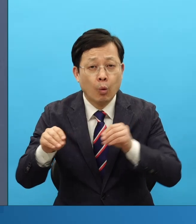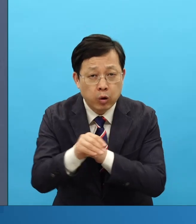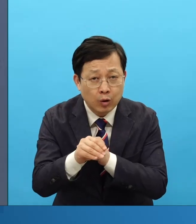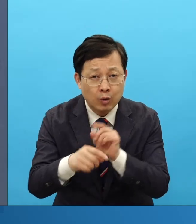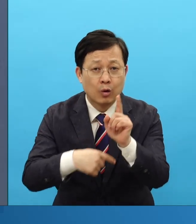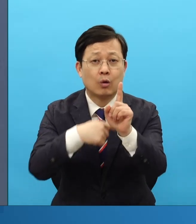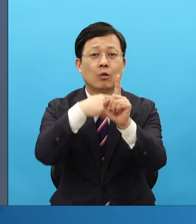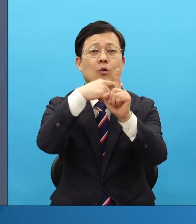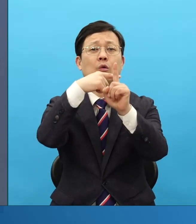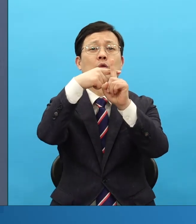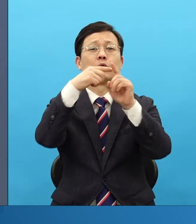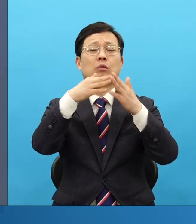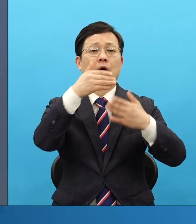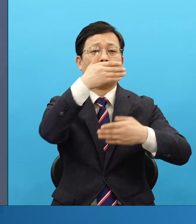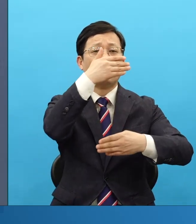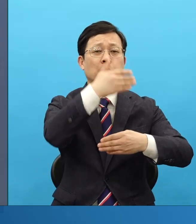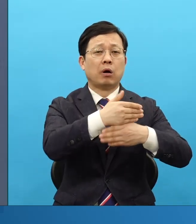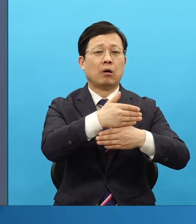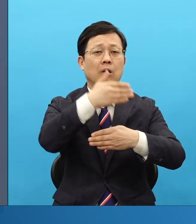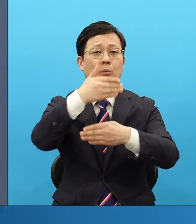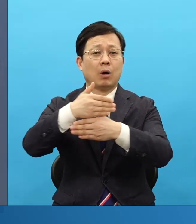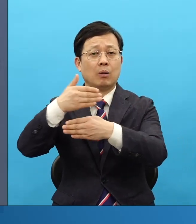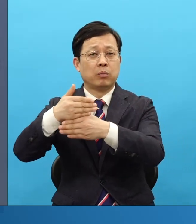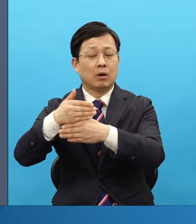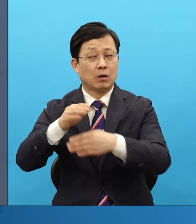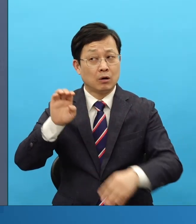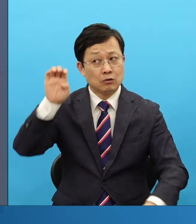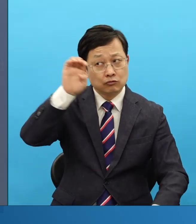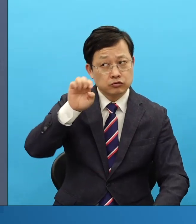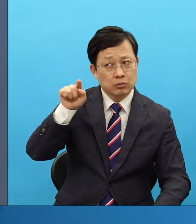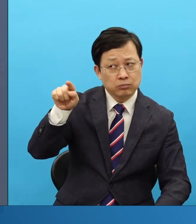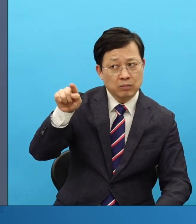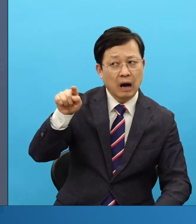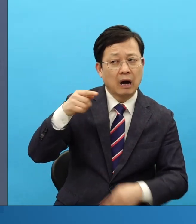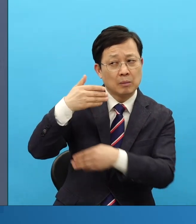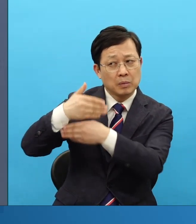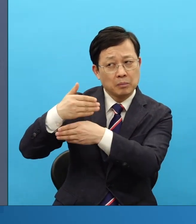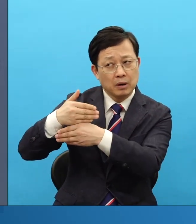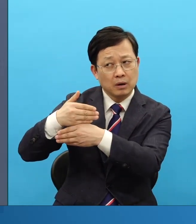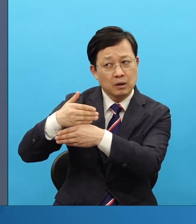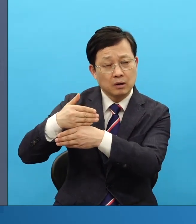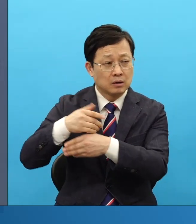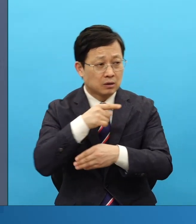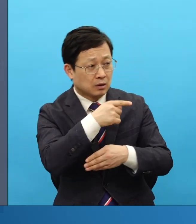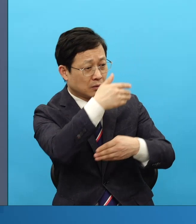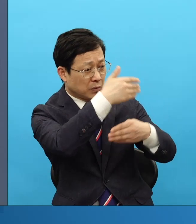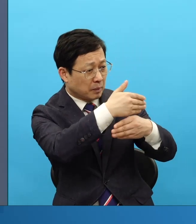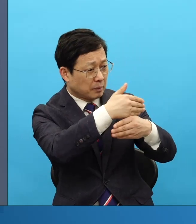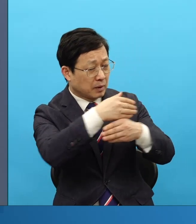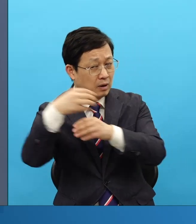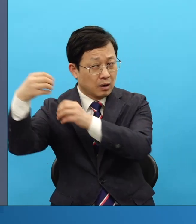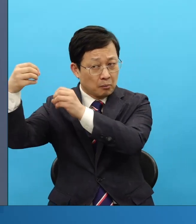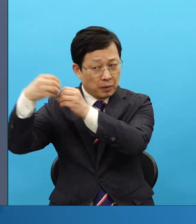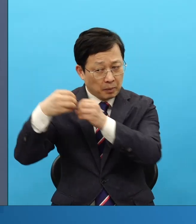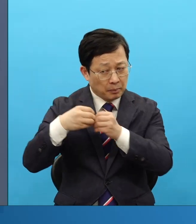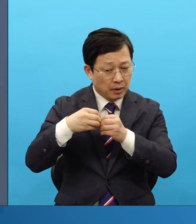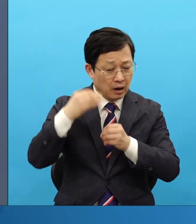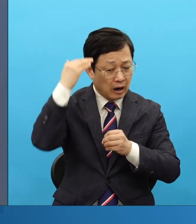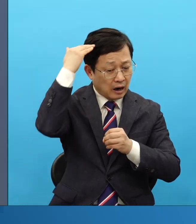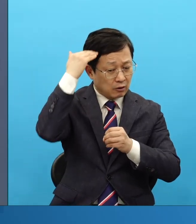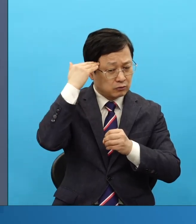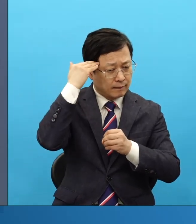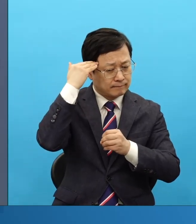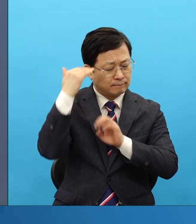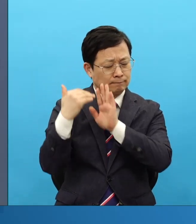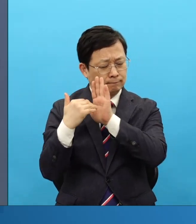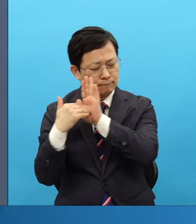we'll see that the church doors 지금 are 유럽 closed. 현상을 예사로 보면 안 됩니다. And so we see that already take place in Europe. 이 We cannot 바람이 take this lightly. 우리나라 안 불어오도록 막아야